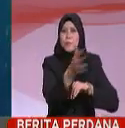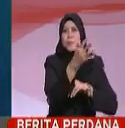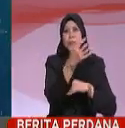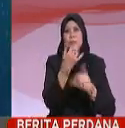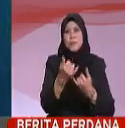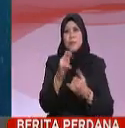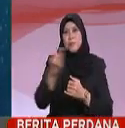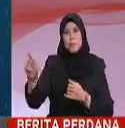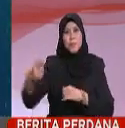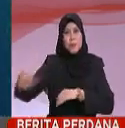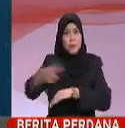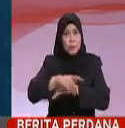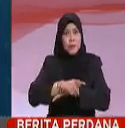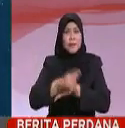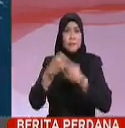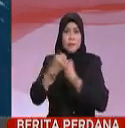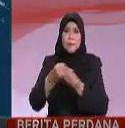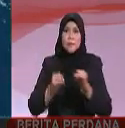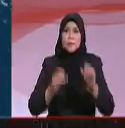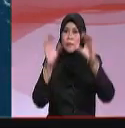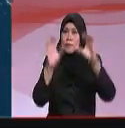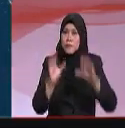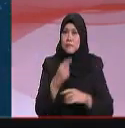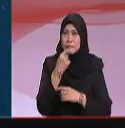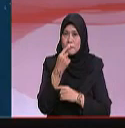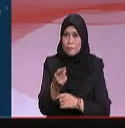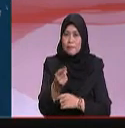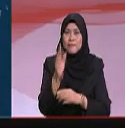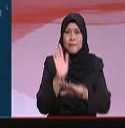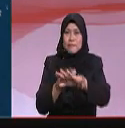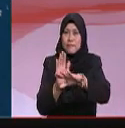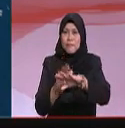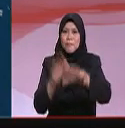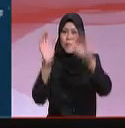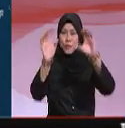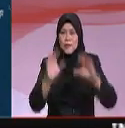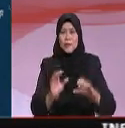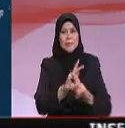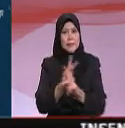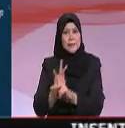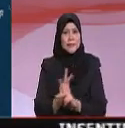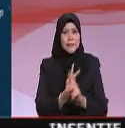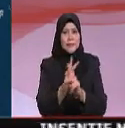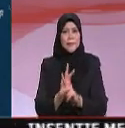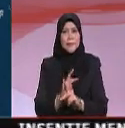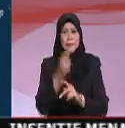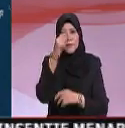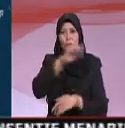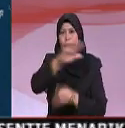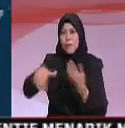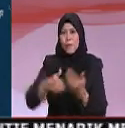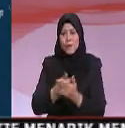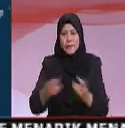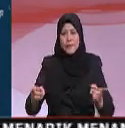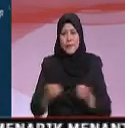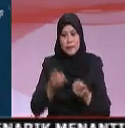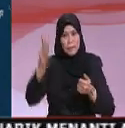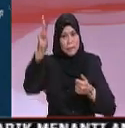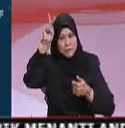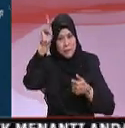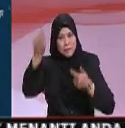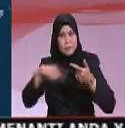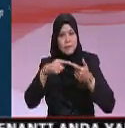laut, Jabatan Meteorologi Malaysia masih lagi mengekalkan amaran cuaca peringkat waspada untuk kesemua daerah di negeri